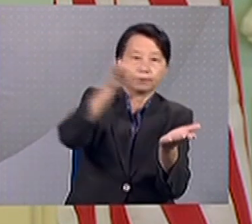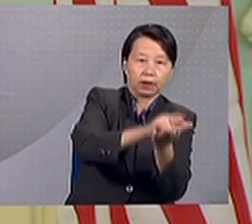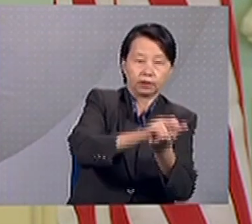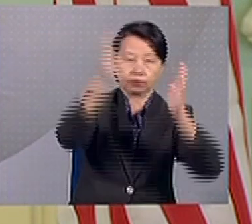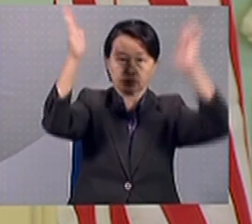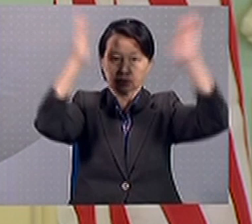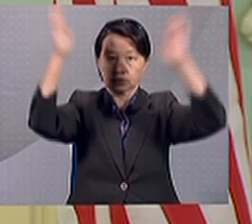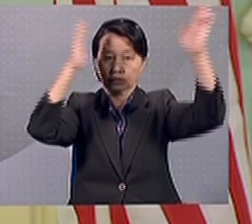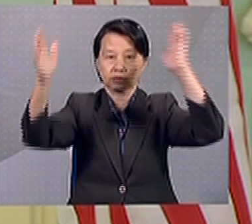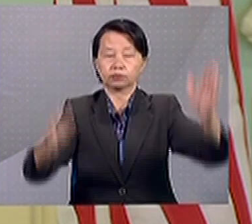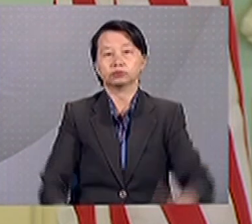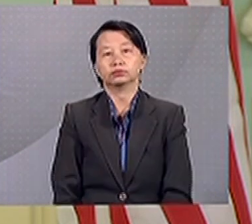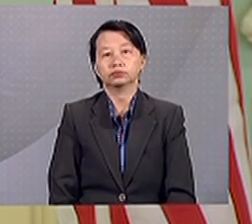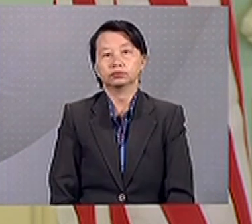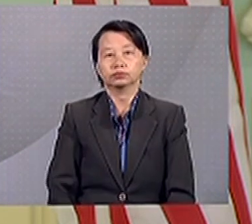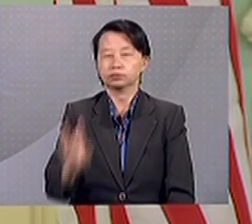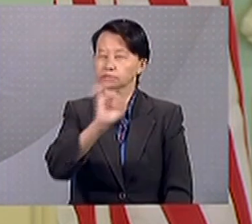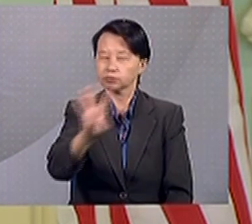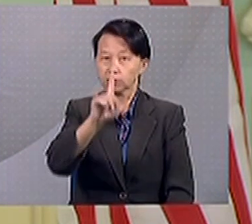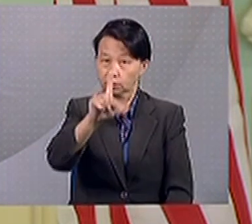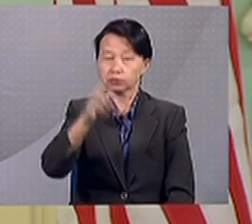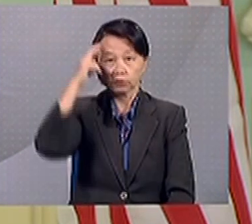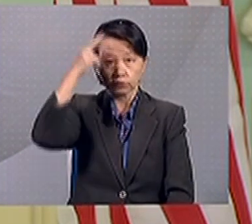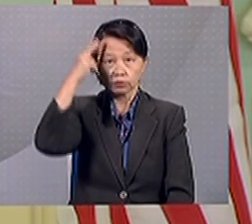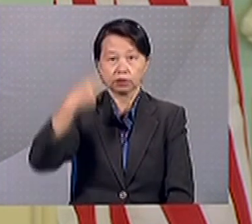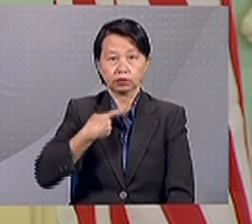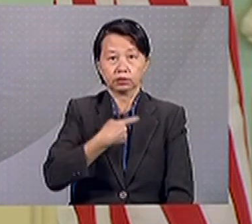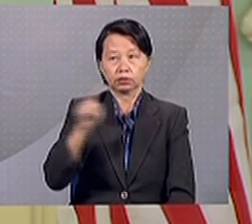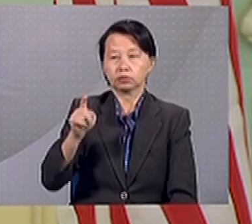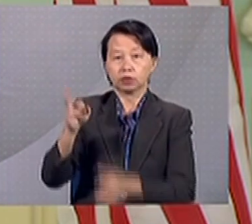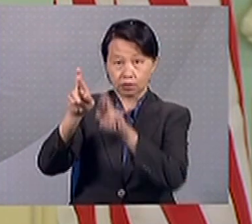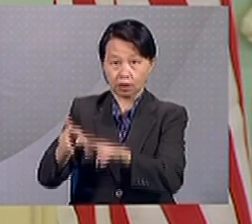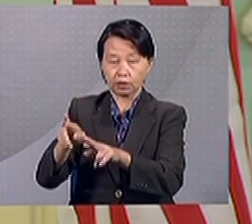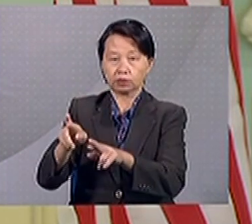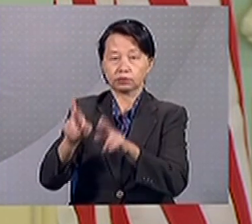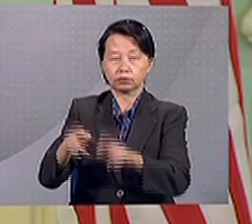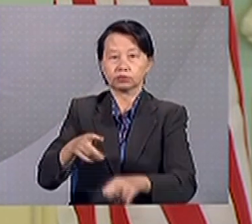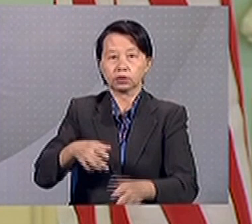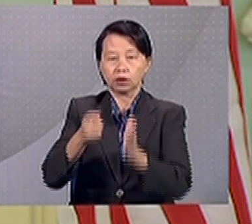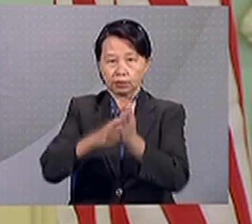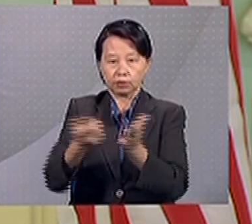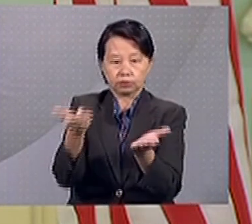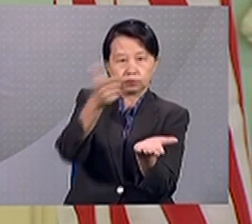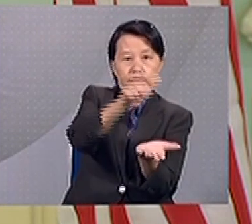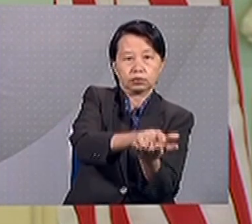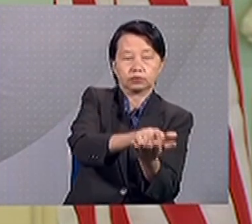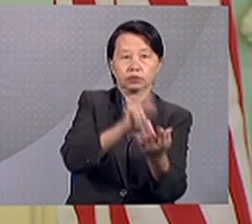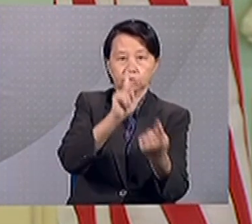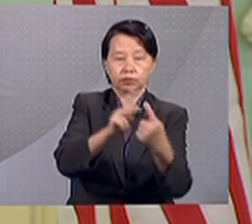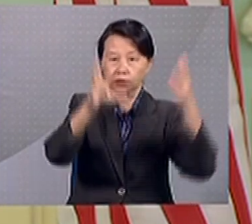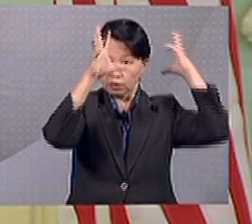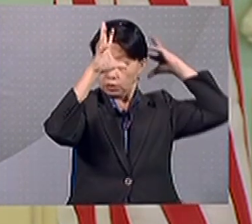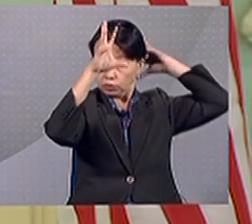air. Salah satu sebab lagi yang kita perlu, yang mereka rakyat kita perlu melaporkan kepada